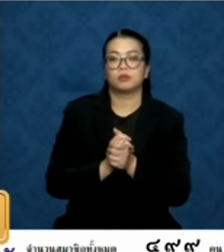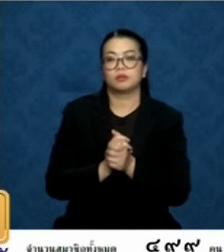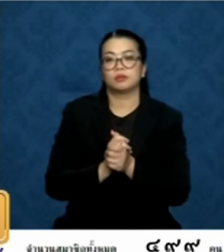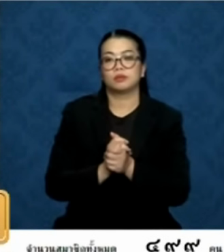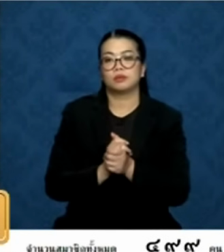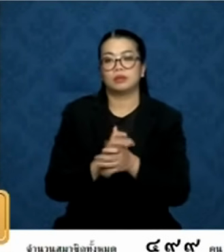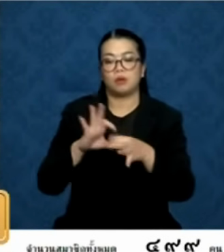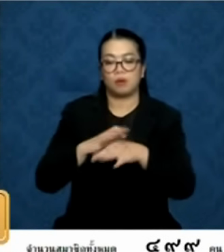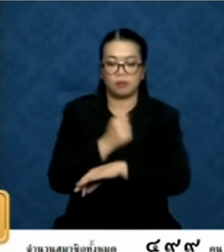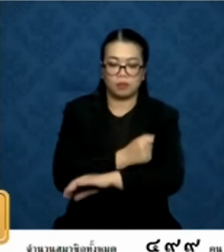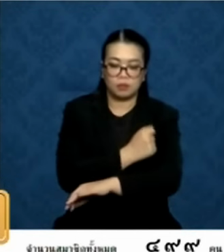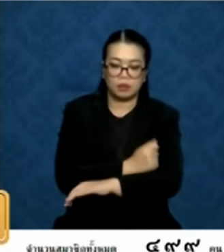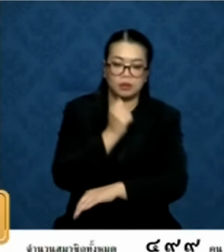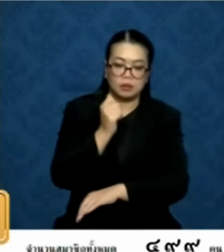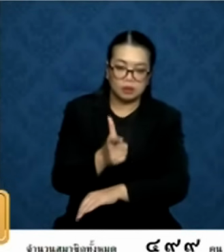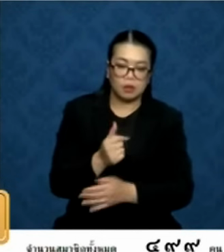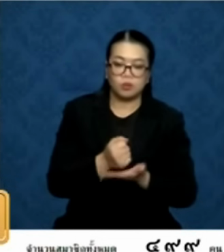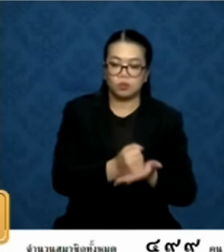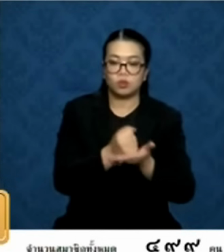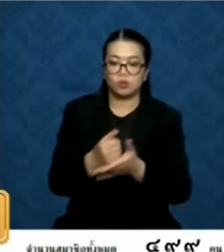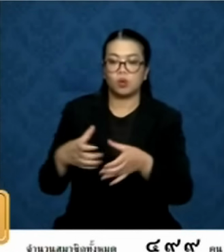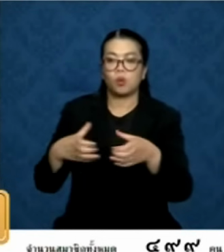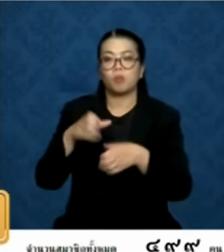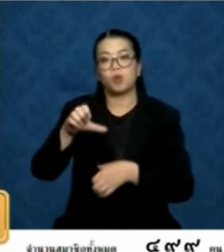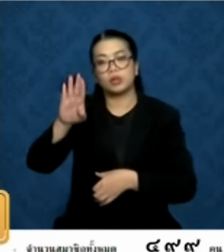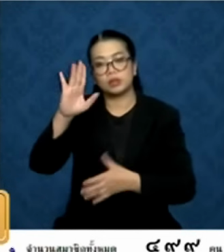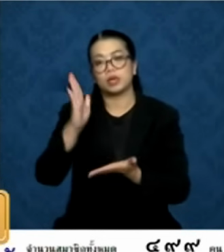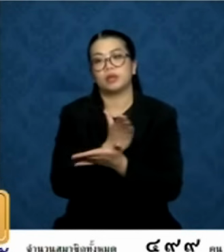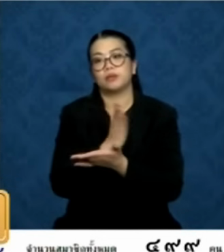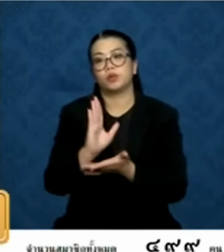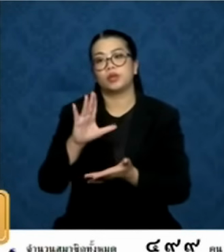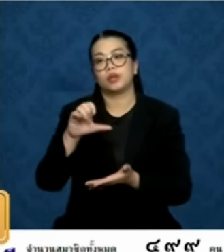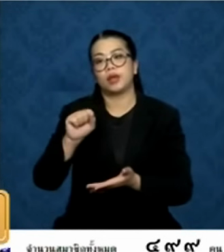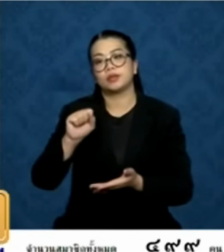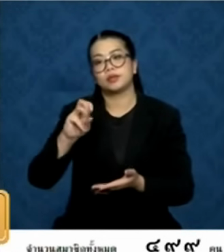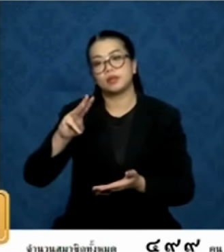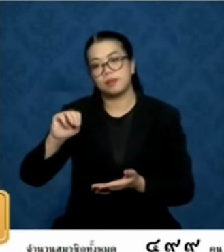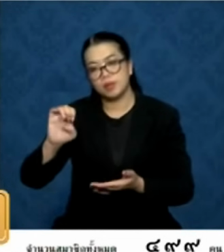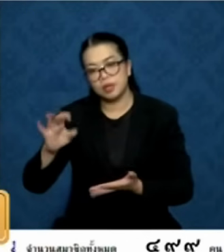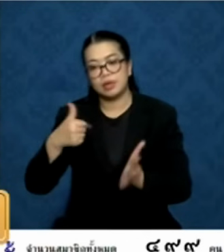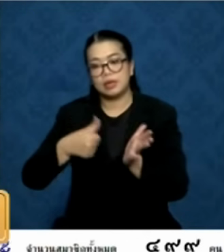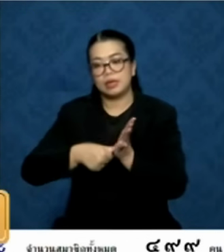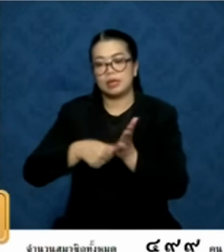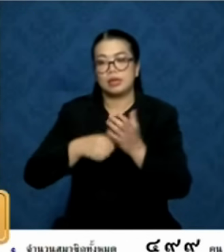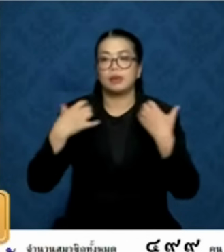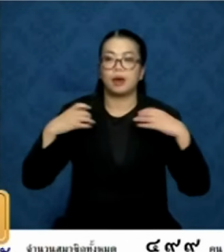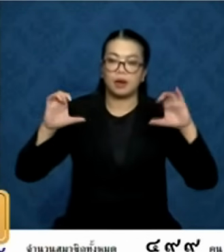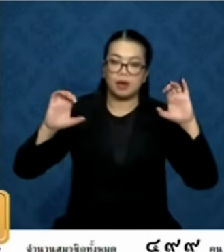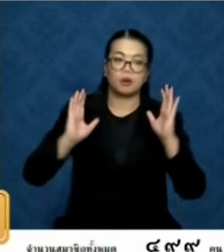รวมทั้งชดเชยค่างานก่อสร้างผู้ช่วยเหลือผู้ประกอบการการบริหารจัดการหนี้ภาครัฐจำนวน